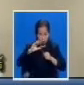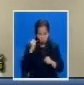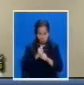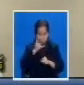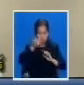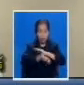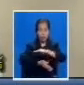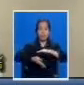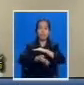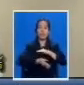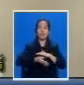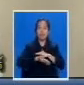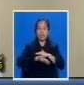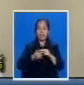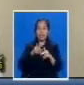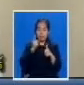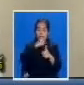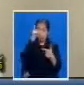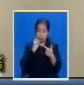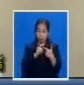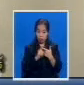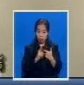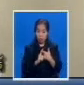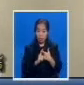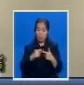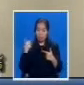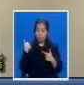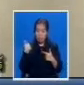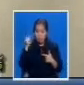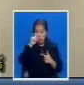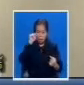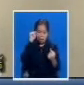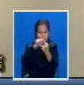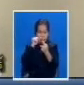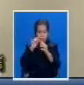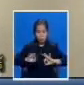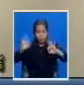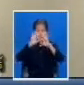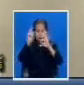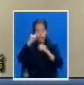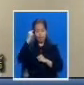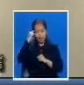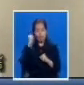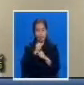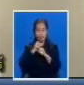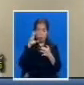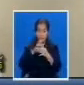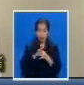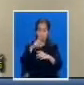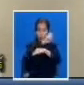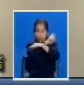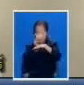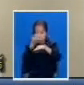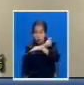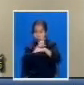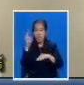ธิภาพมากยิ่งขึ้นประการที่สองเนี่ยในเส้นทางหลักๆ ก็จะเดินหน้าต่อในโครงการของรถไฟรางคู่นะครับซึ่